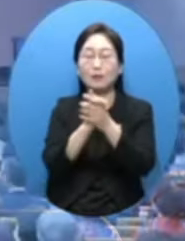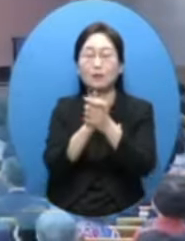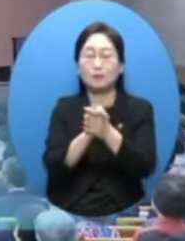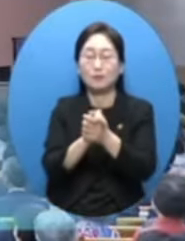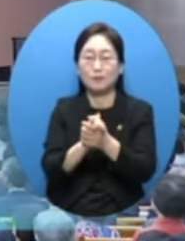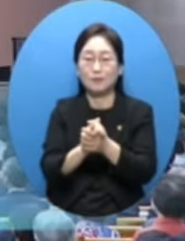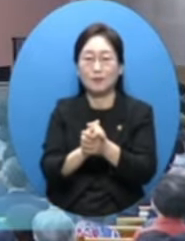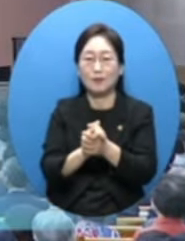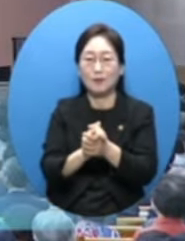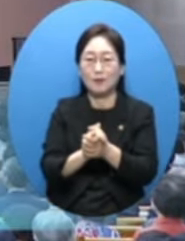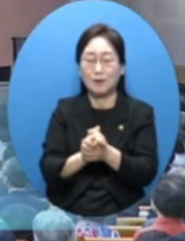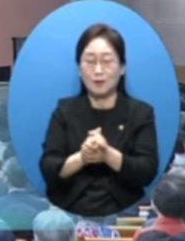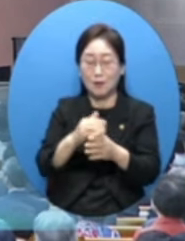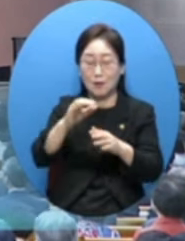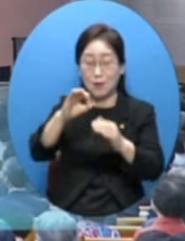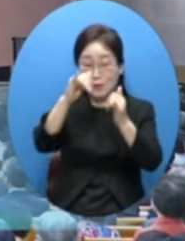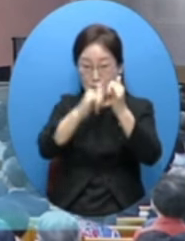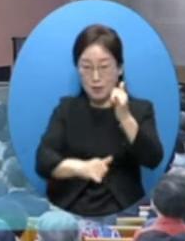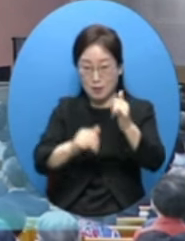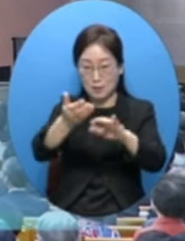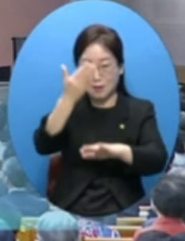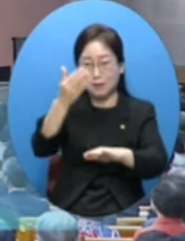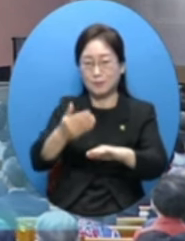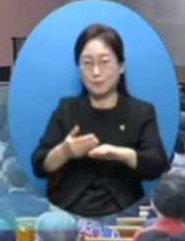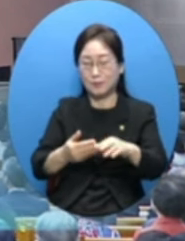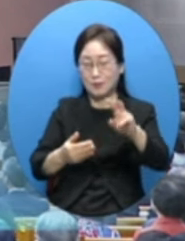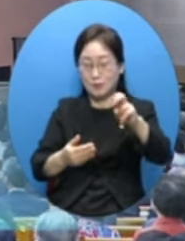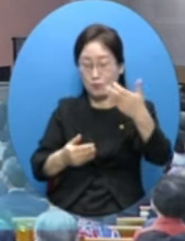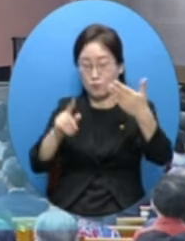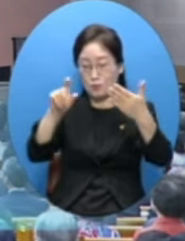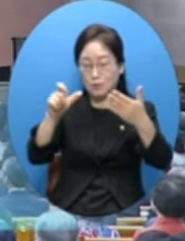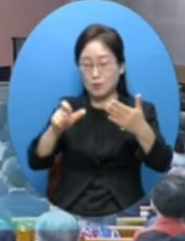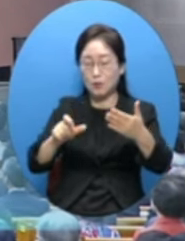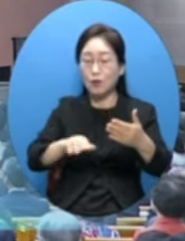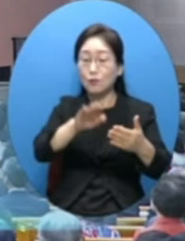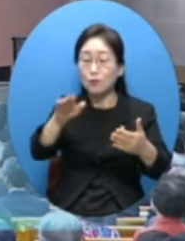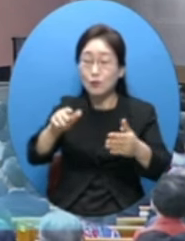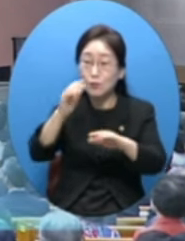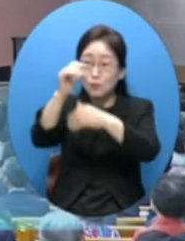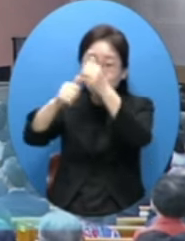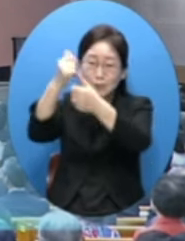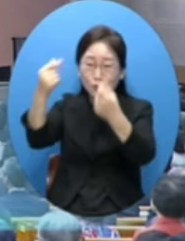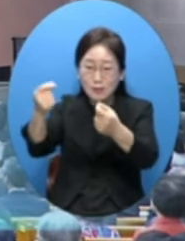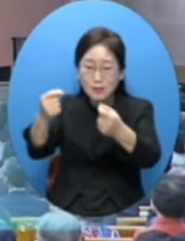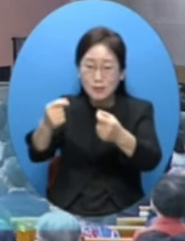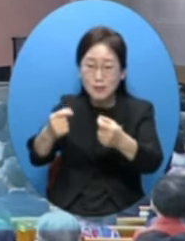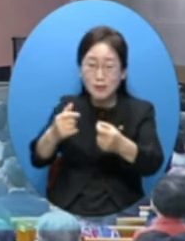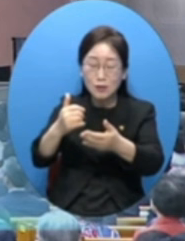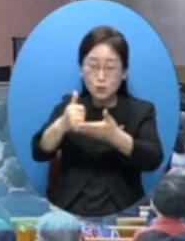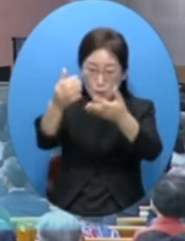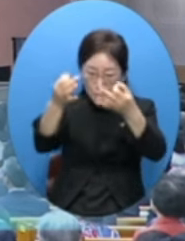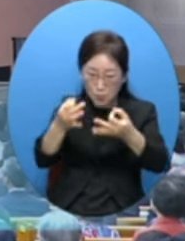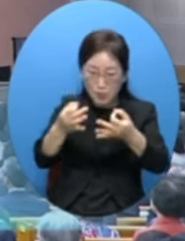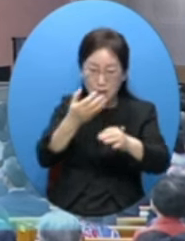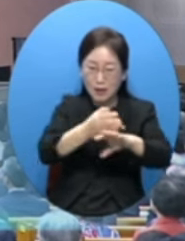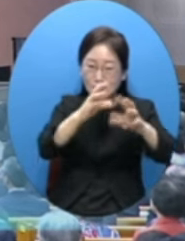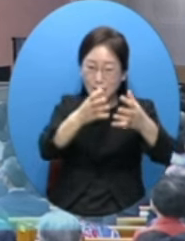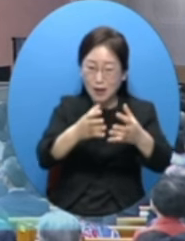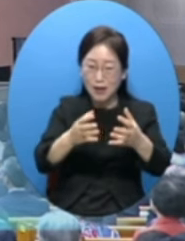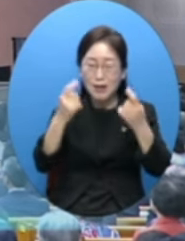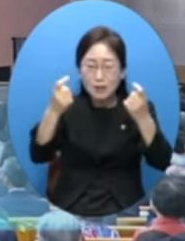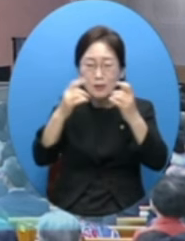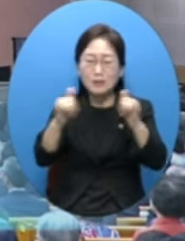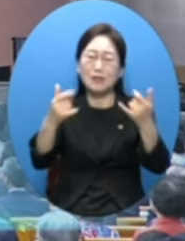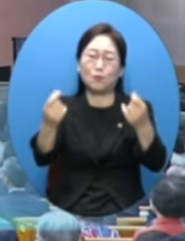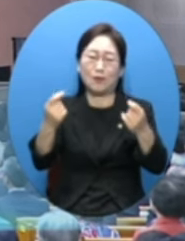역대상 29장 15절입니다. 우리는 우리 조상들과 같이 주님 앞에서 이방 나그네와 거류민들이라 세상에 있는 날이 그림자